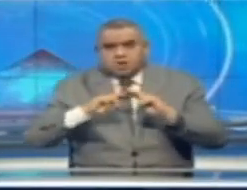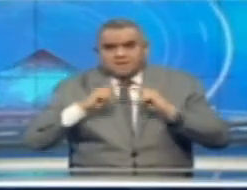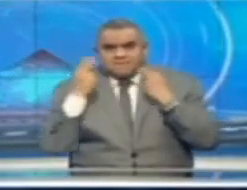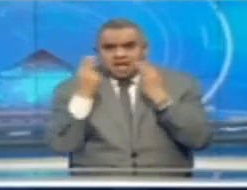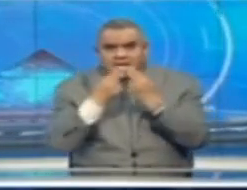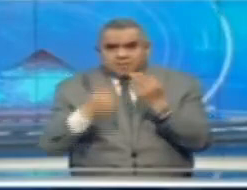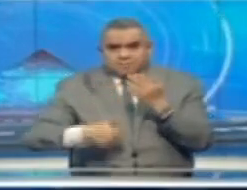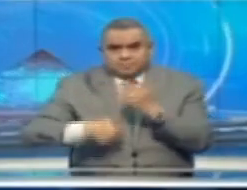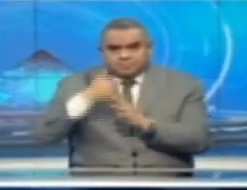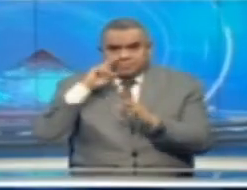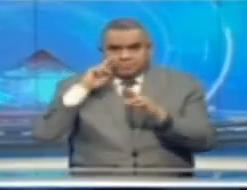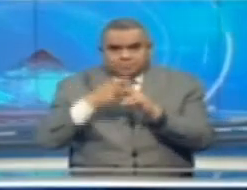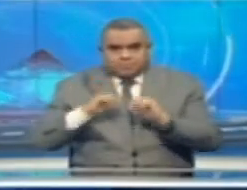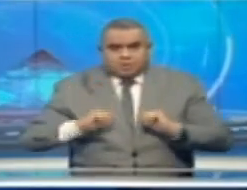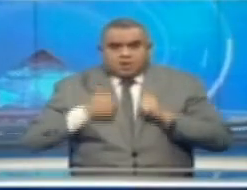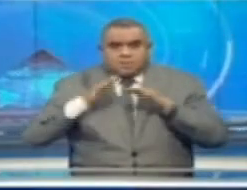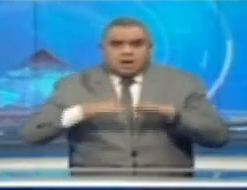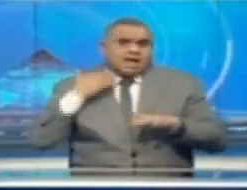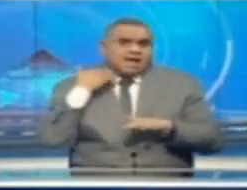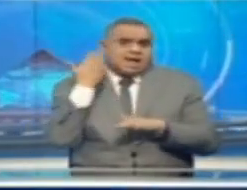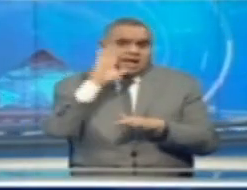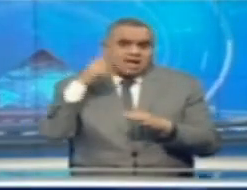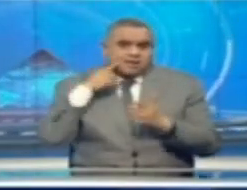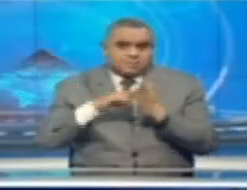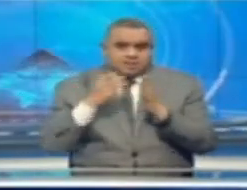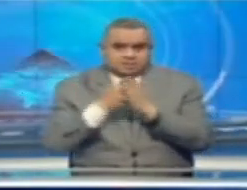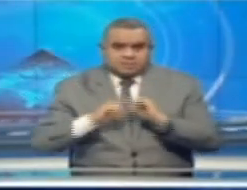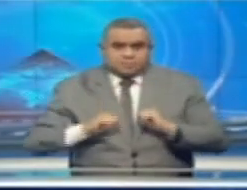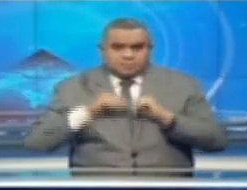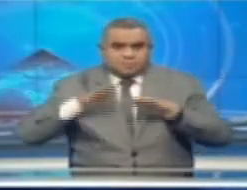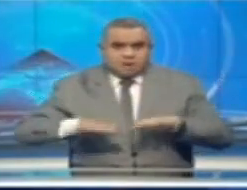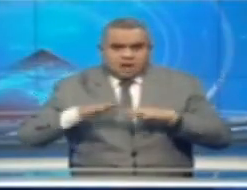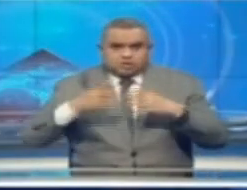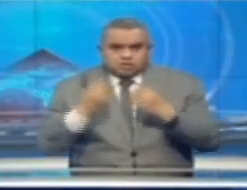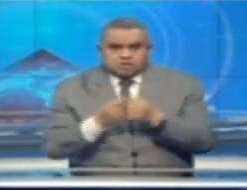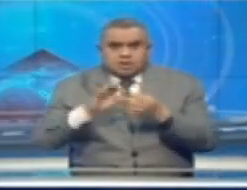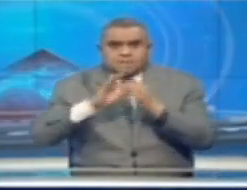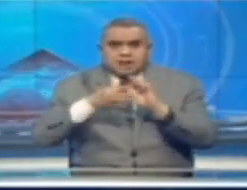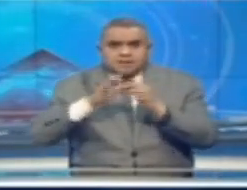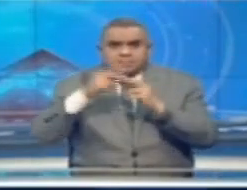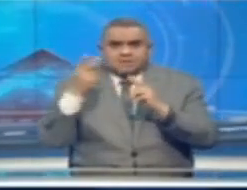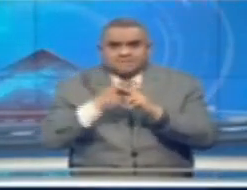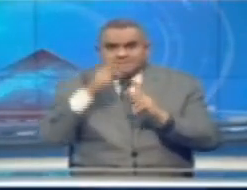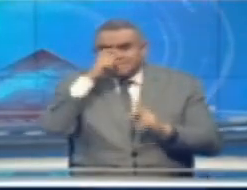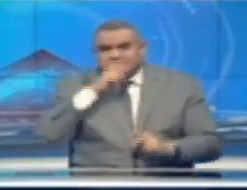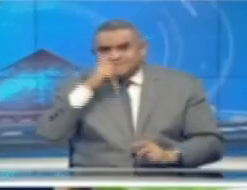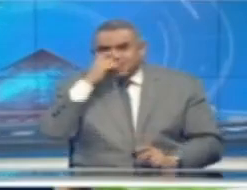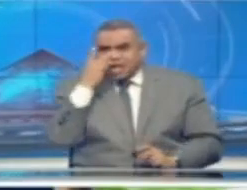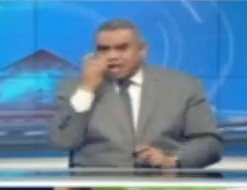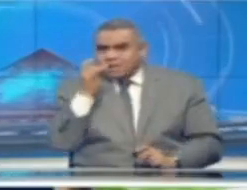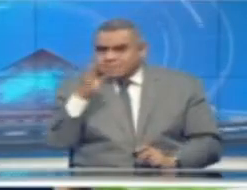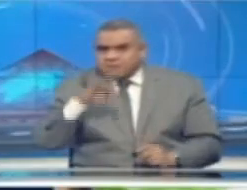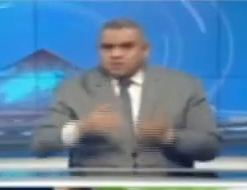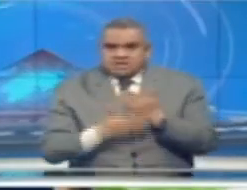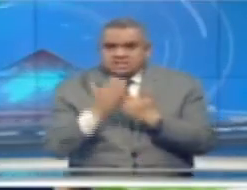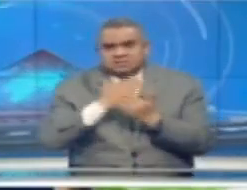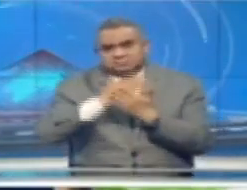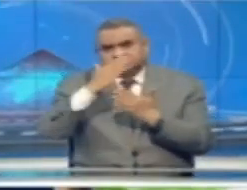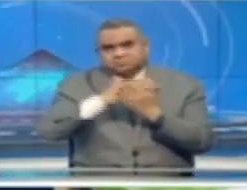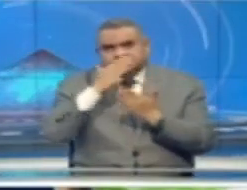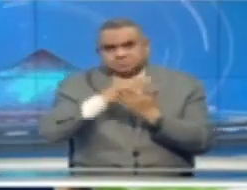وأن العالم يتابع مبادرات حياة كريمة لتحسين مستوى معيشة ملايين المواطنين في القرى والريف.